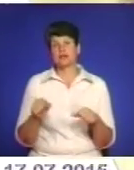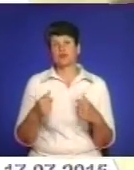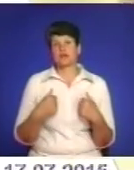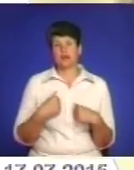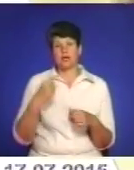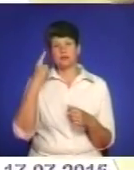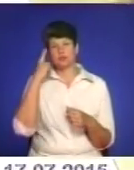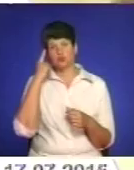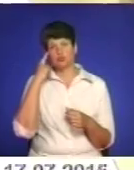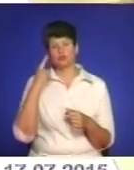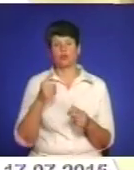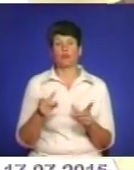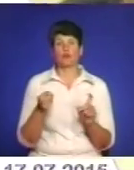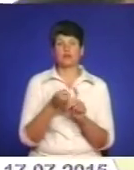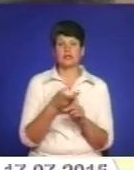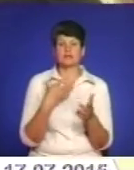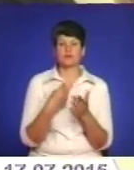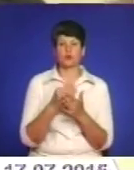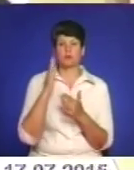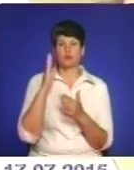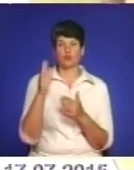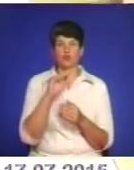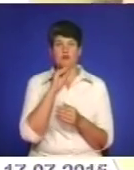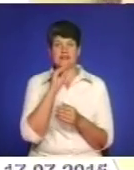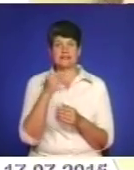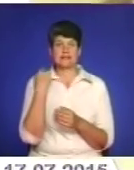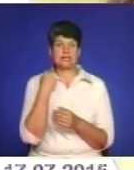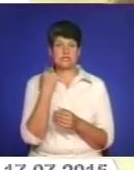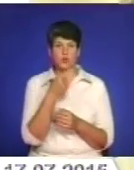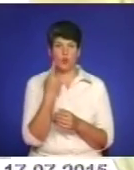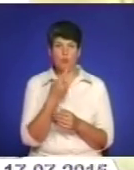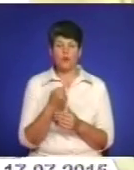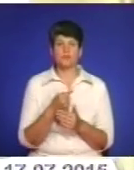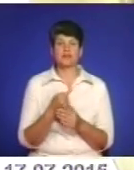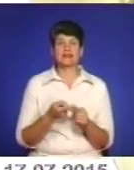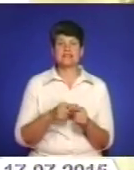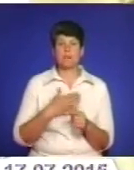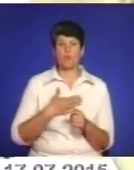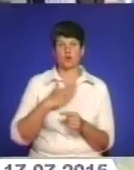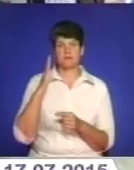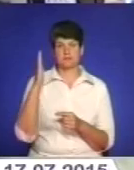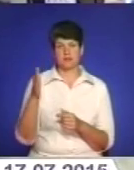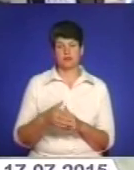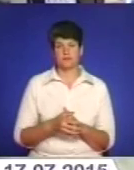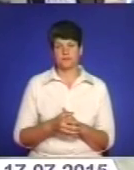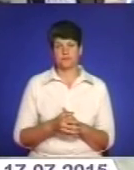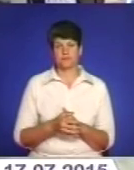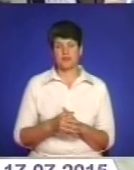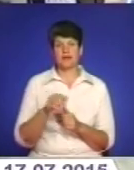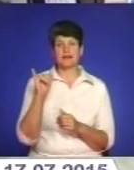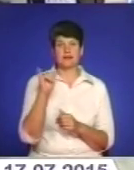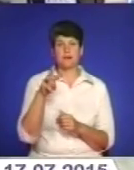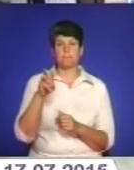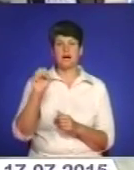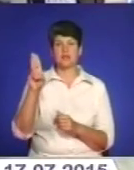думаю поєднати свою майбутню професію з англійською. Це мої такі перспективи, плани. Ірина Мацко,